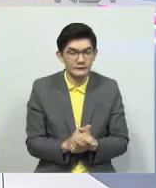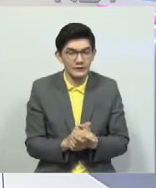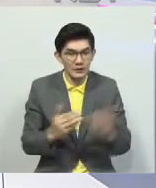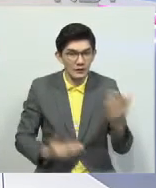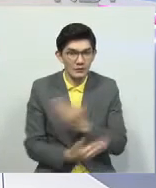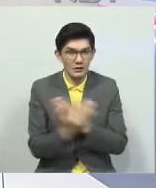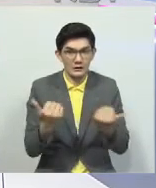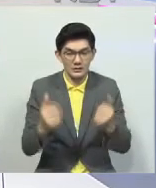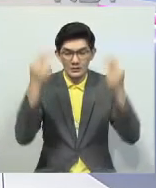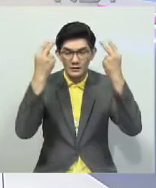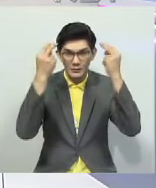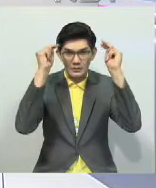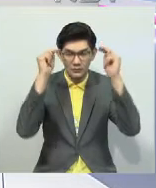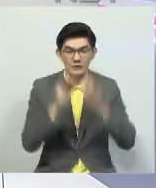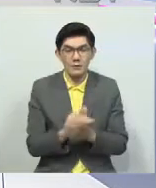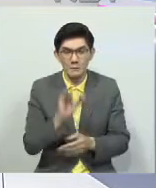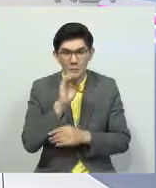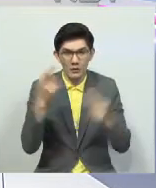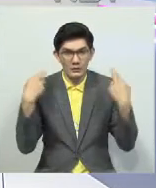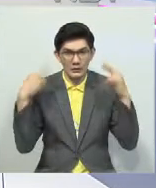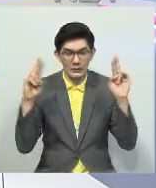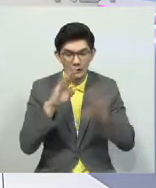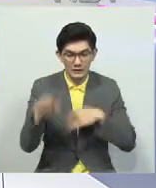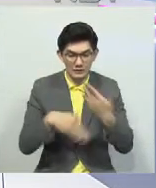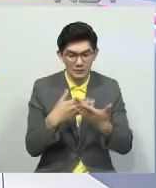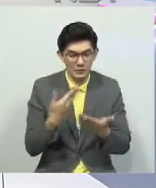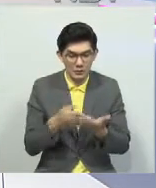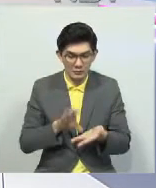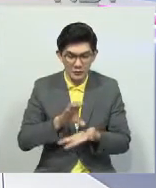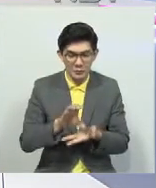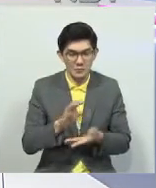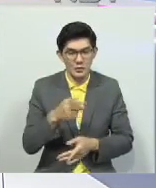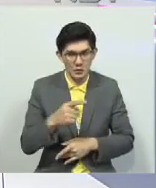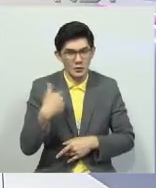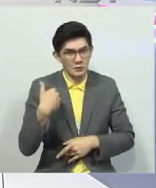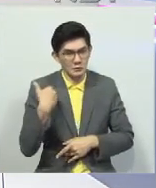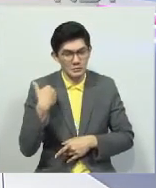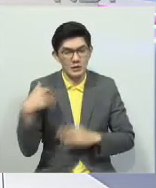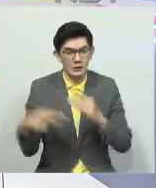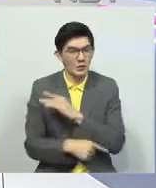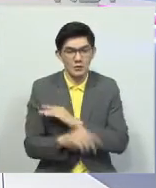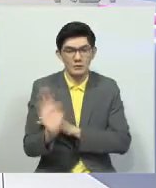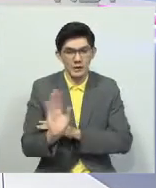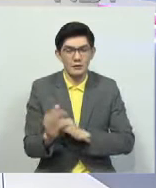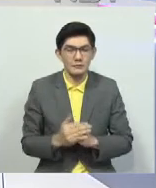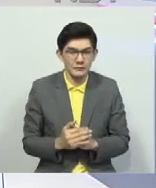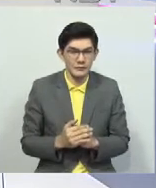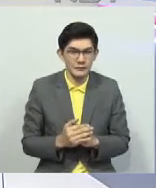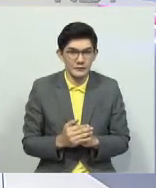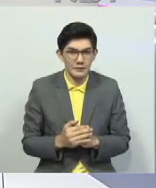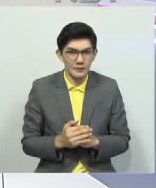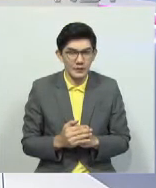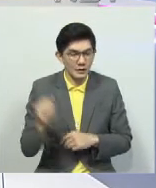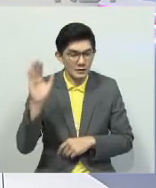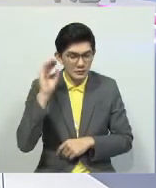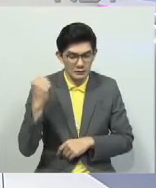ซึ่งโอกาสนี้นะคะนายกรัฐมนตรีก็ได้กำชับข้าราชการให้ใช้งบประมาณอย่างคุ้มค่าอย่าให้เกิดการทุจริตคอร์รัปชันพร้อมสร้